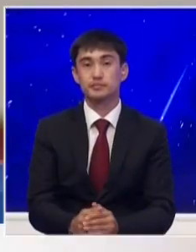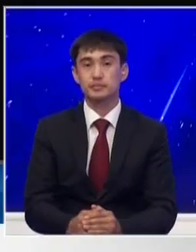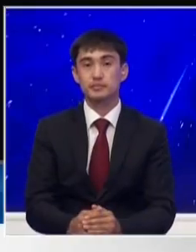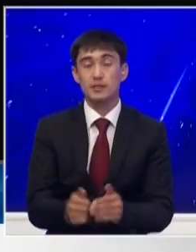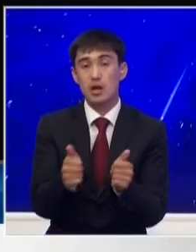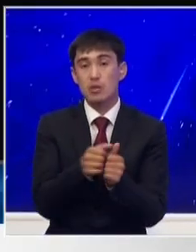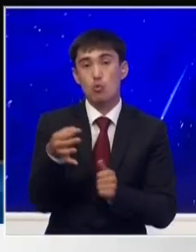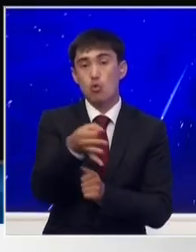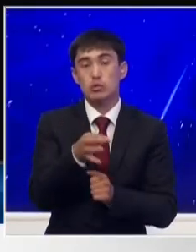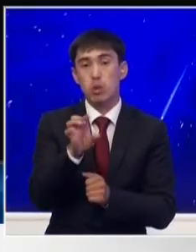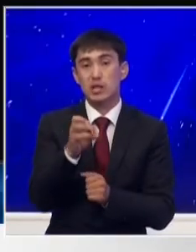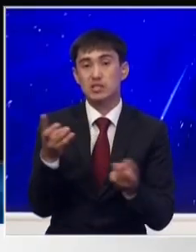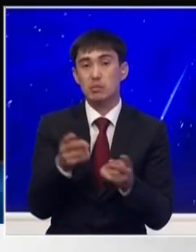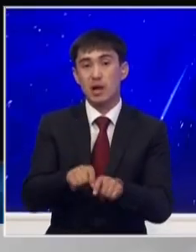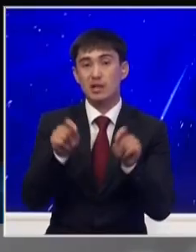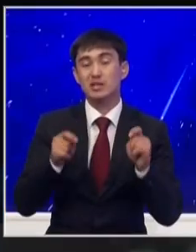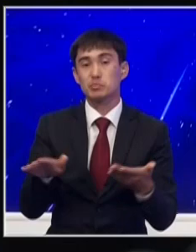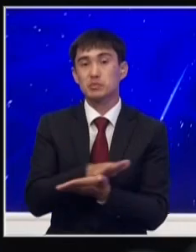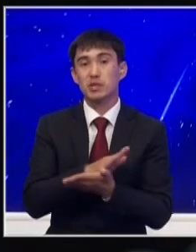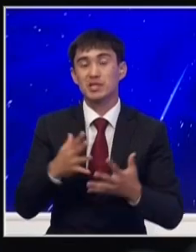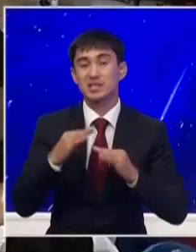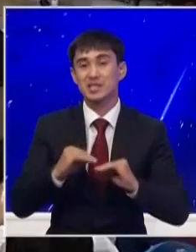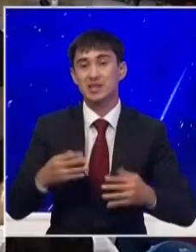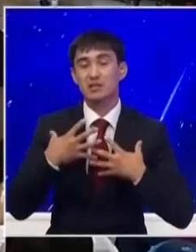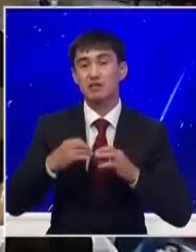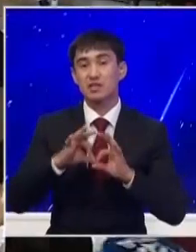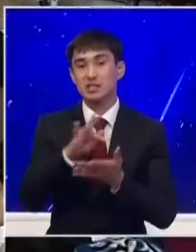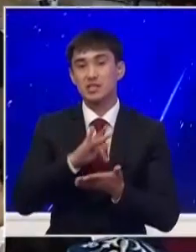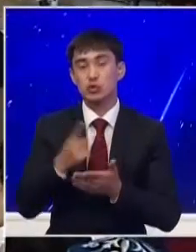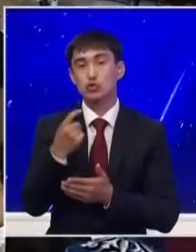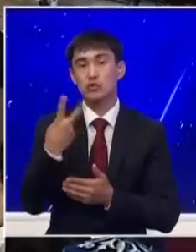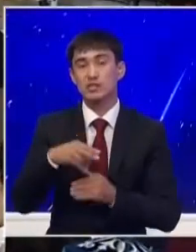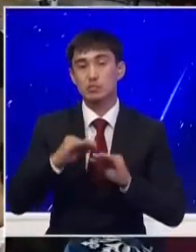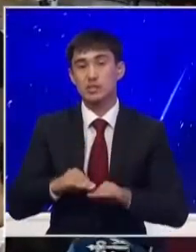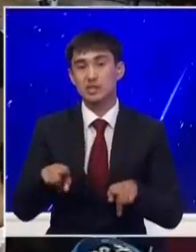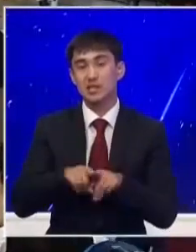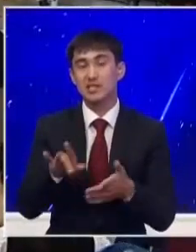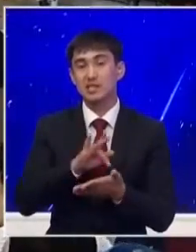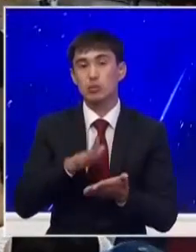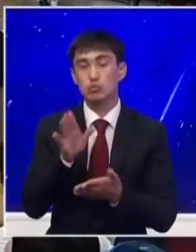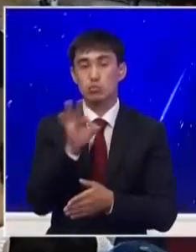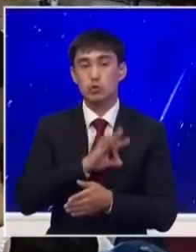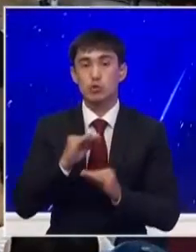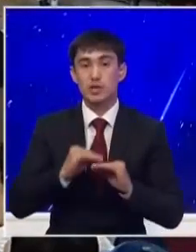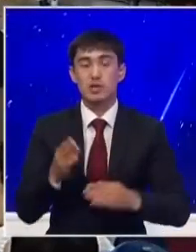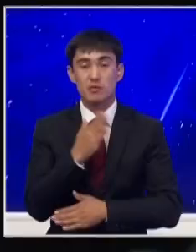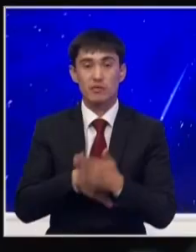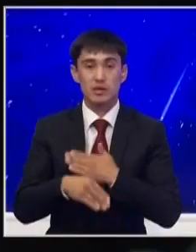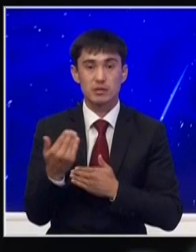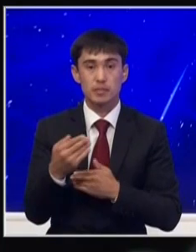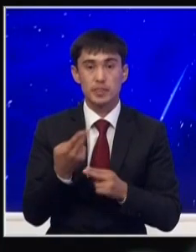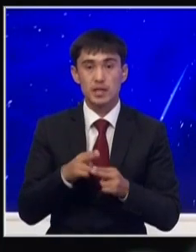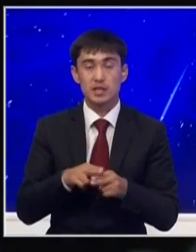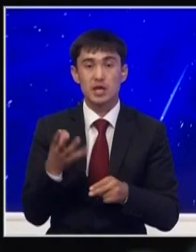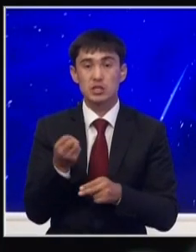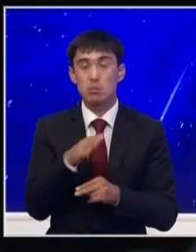Рядом с озером Балхаш необходимо открыть бесплатный детский оздоровительный центр на 120 мест. Особенно такие центры пойдут на пользу детям с особыми потребностями,